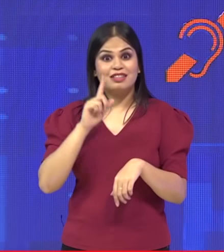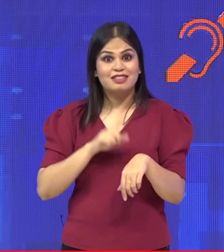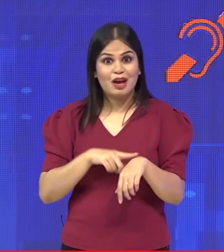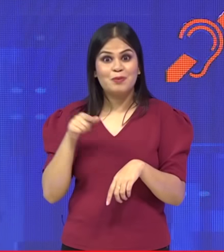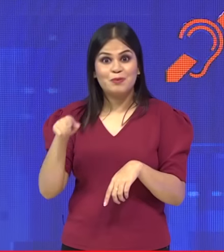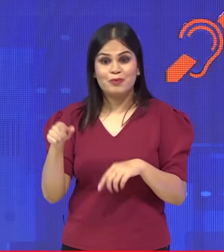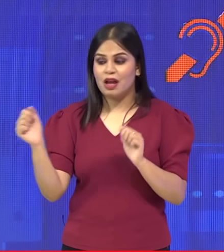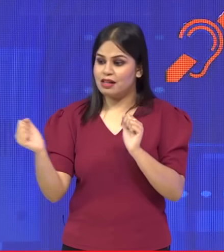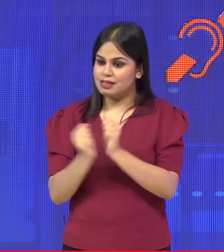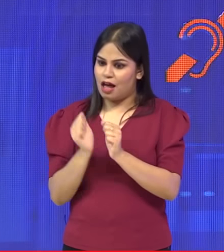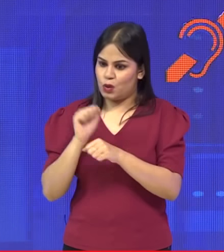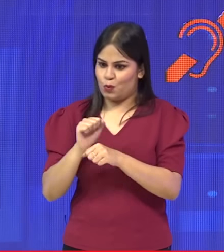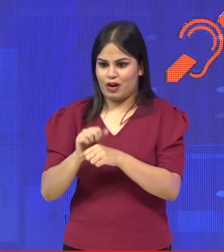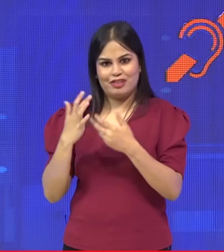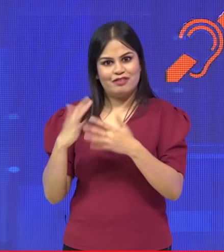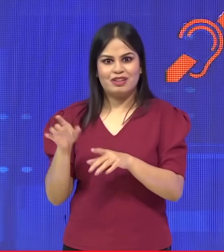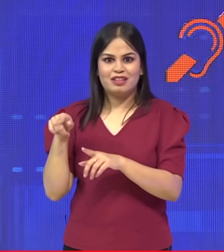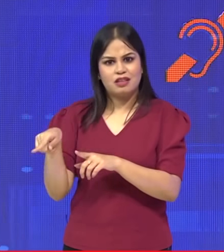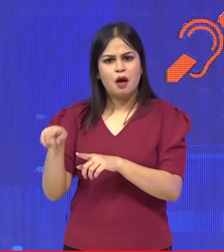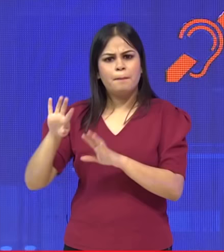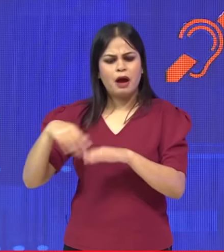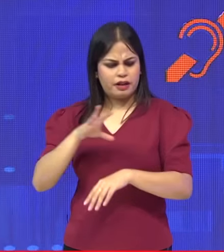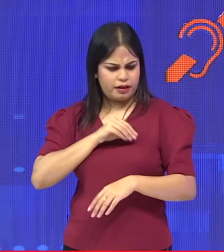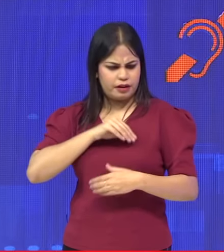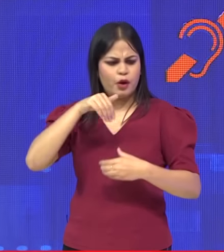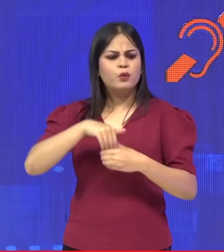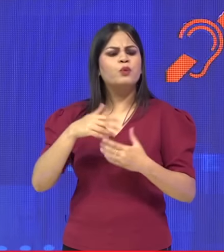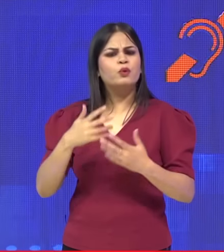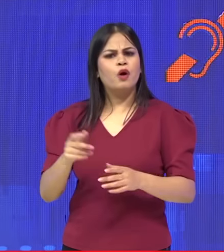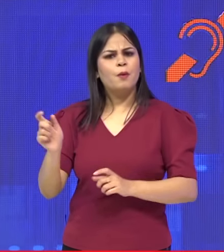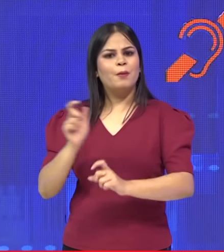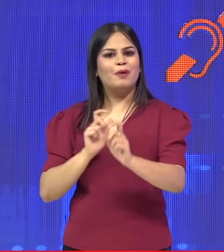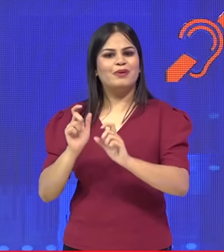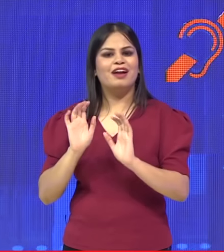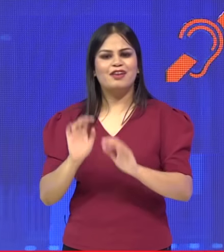आपके साथ कम किया फिर डर किस बात पर